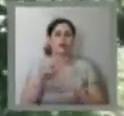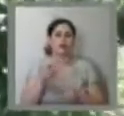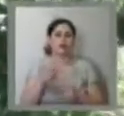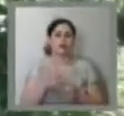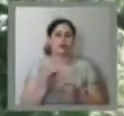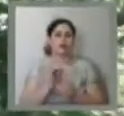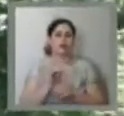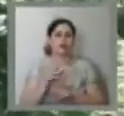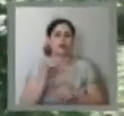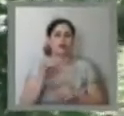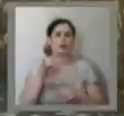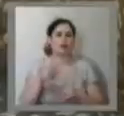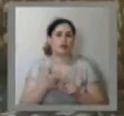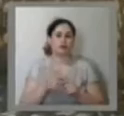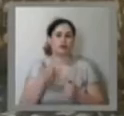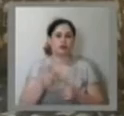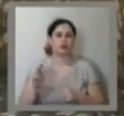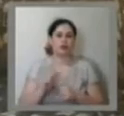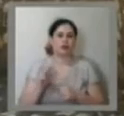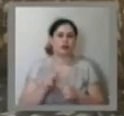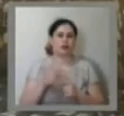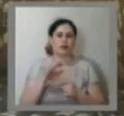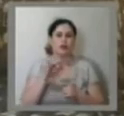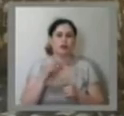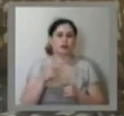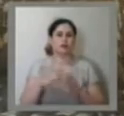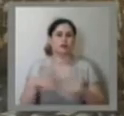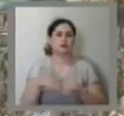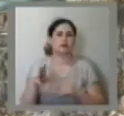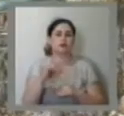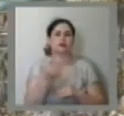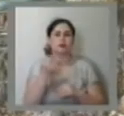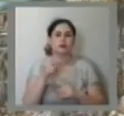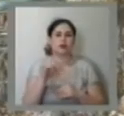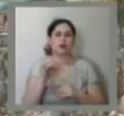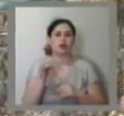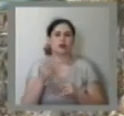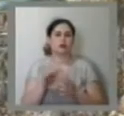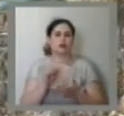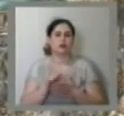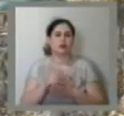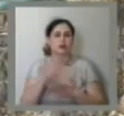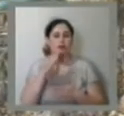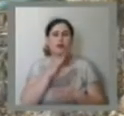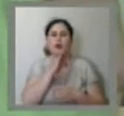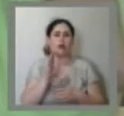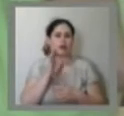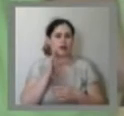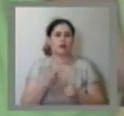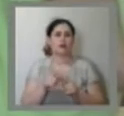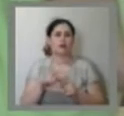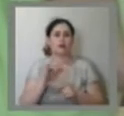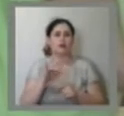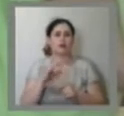яке дуже добре працює. У Ярослава в родині всі цікавляться селекцією. Захопився завдяки мамі, говорить Ярослав, а кукурудзу, яка